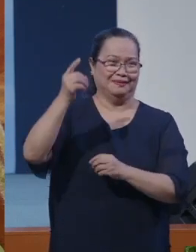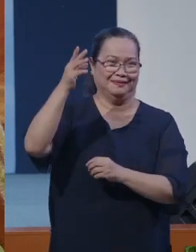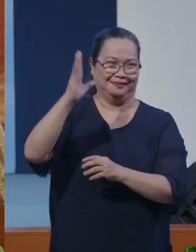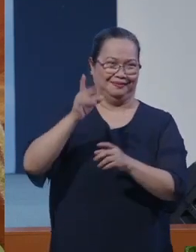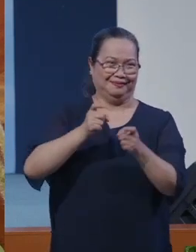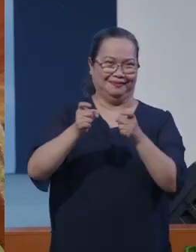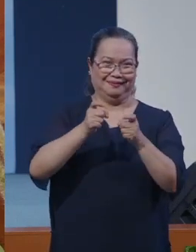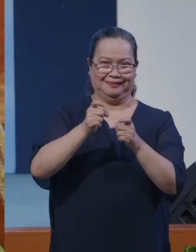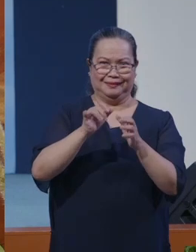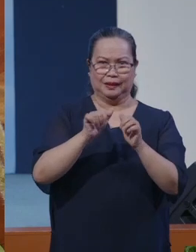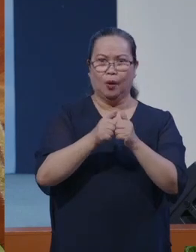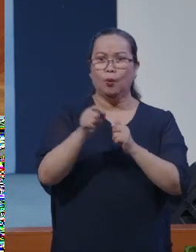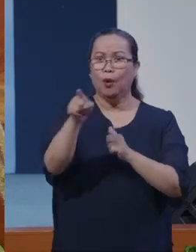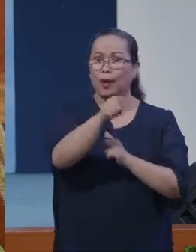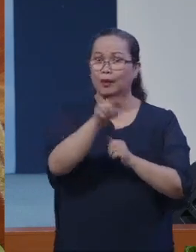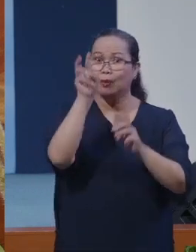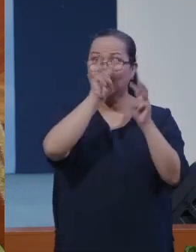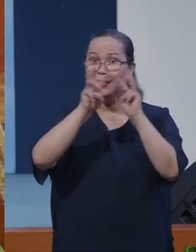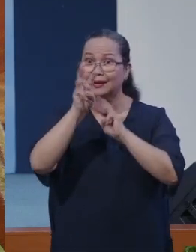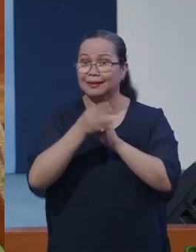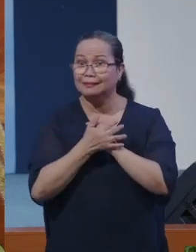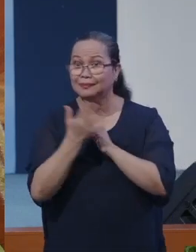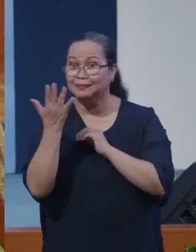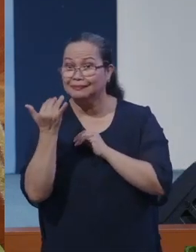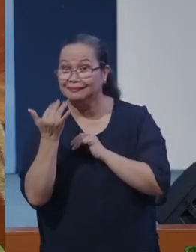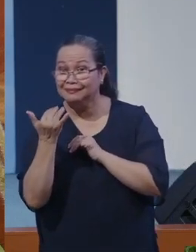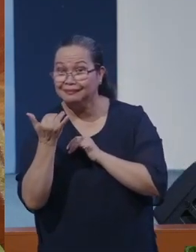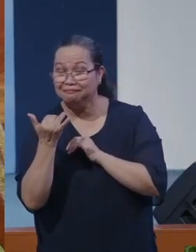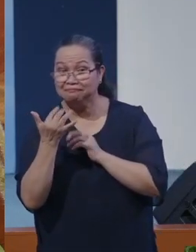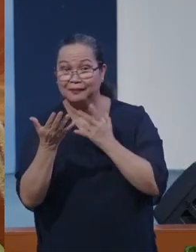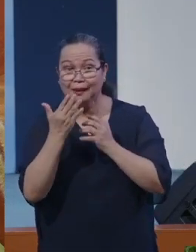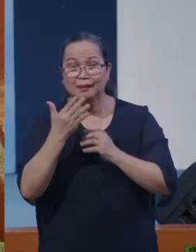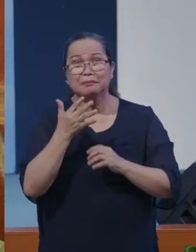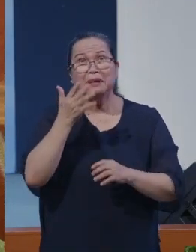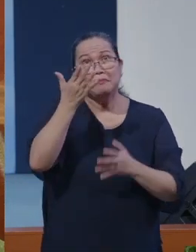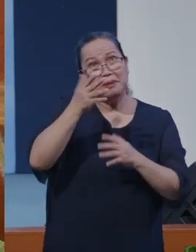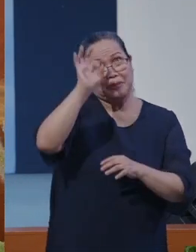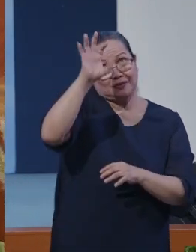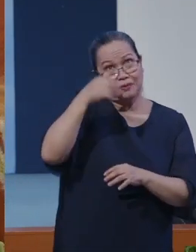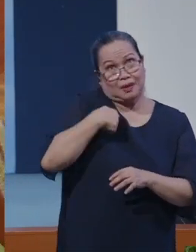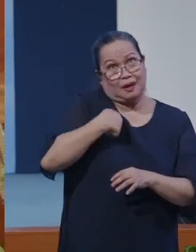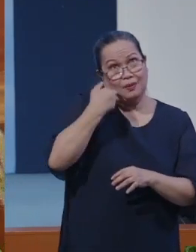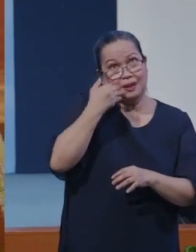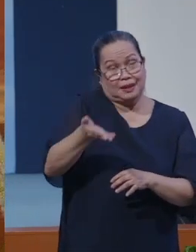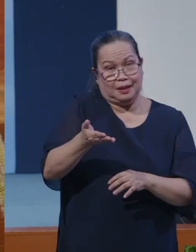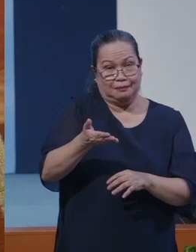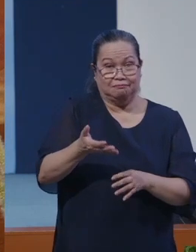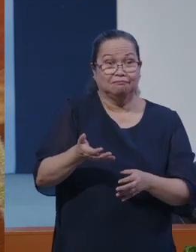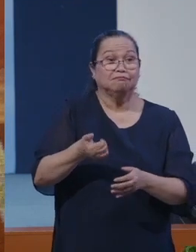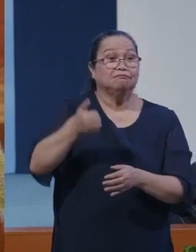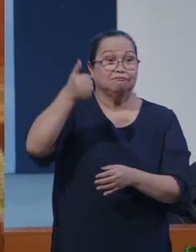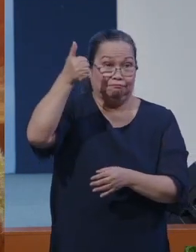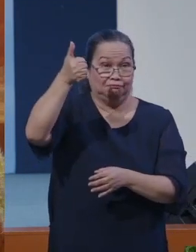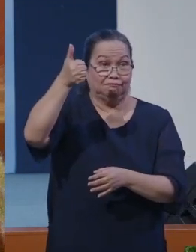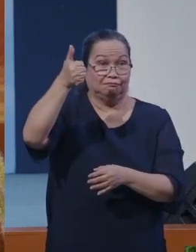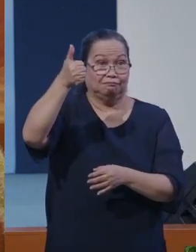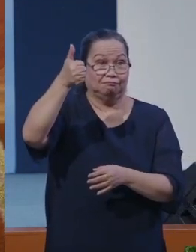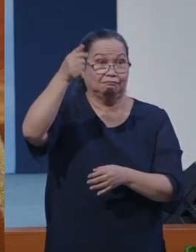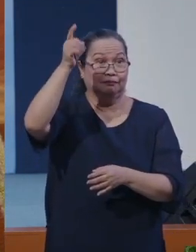Bakit tayo mag-aalala? Kasi baka mamatay ako, pastor eh. Pag namatay ka at ikay nasa Panginoon, saan ka